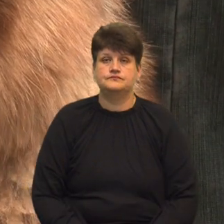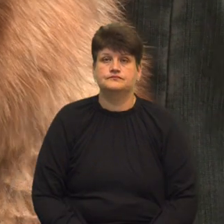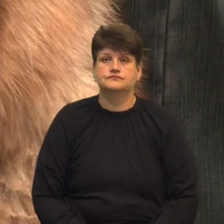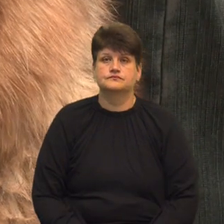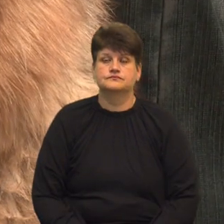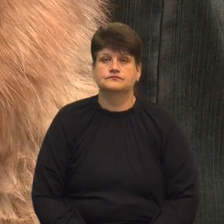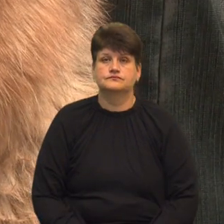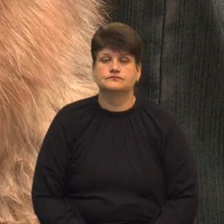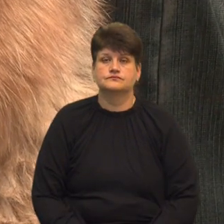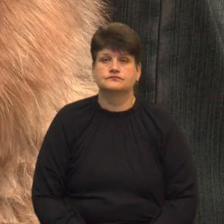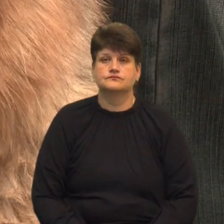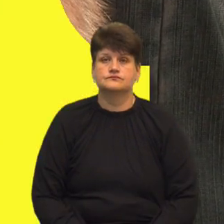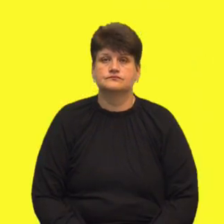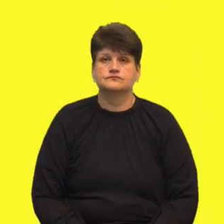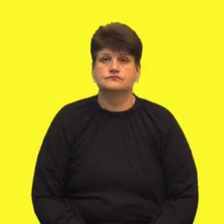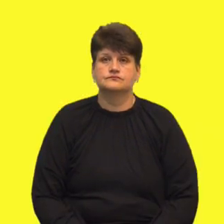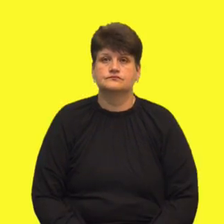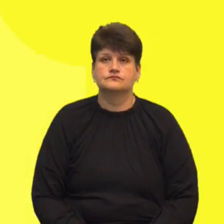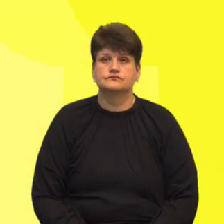новини, Тернопіль.